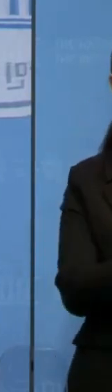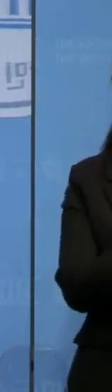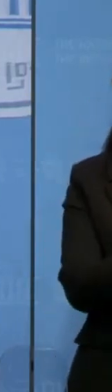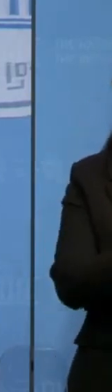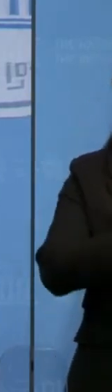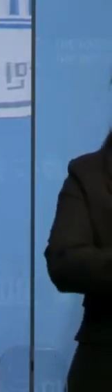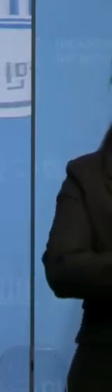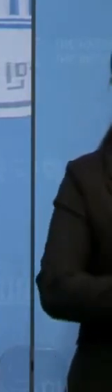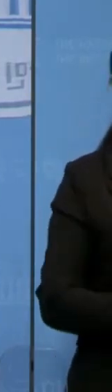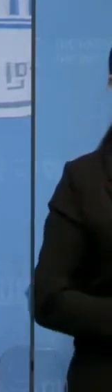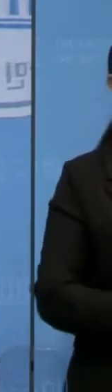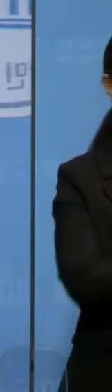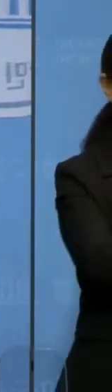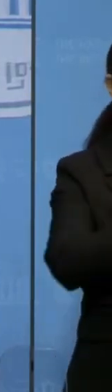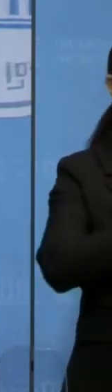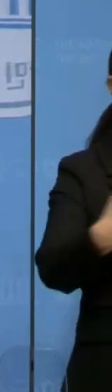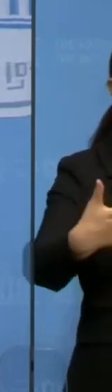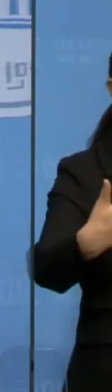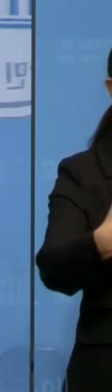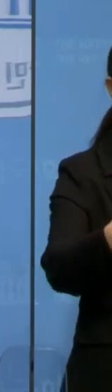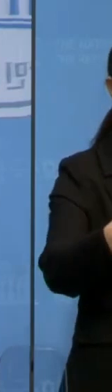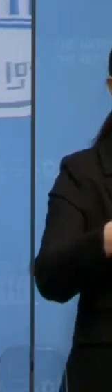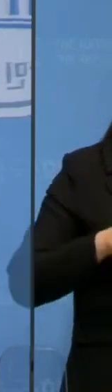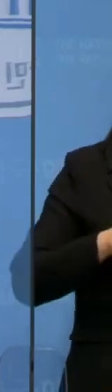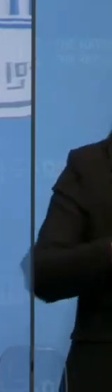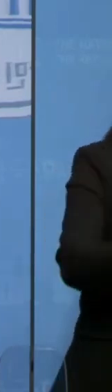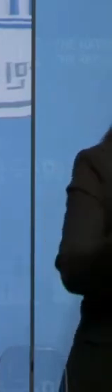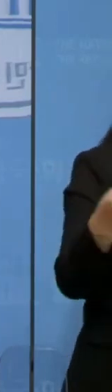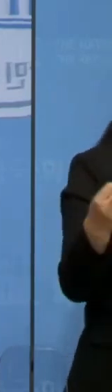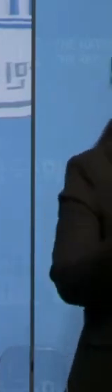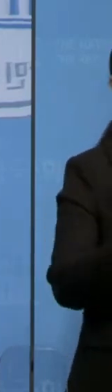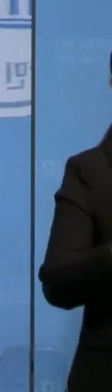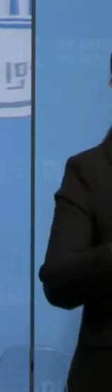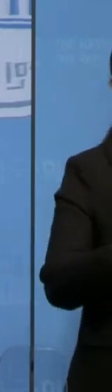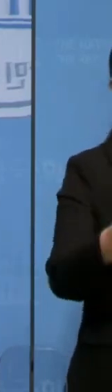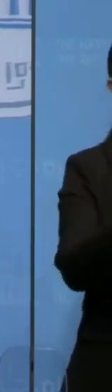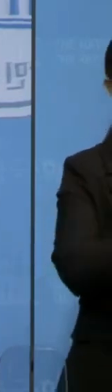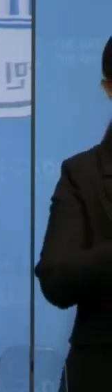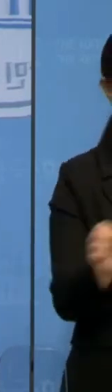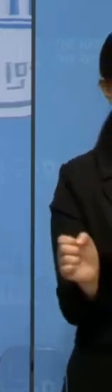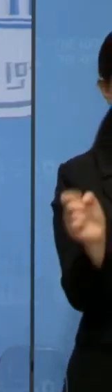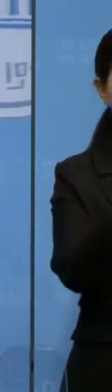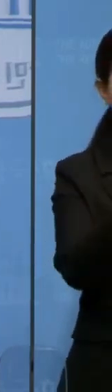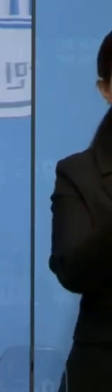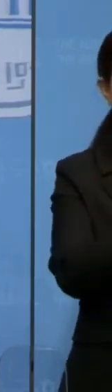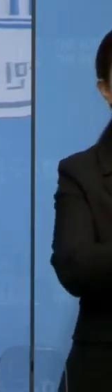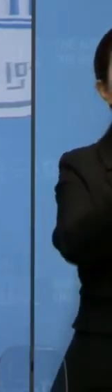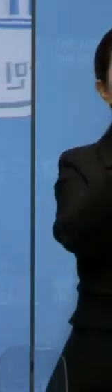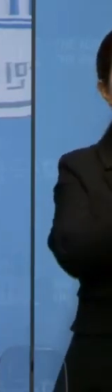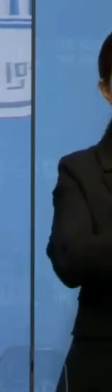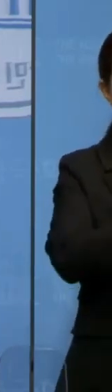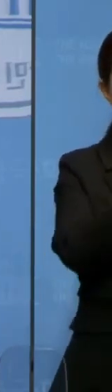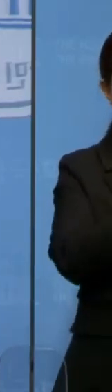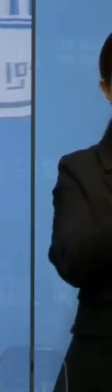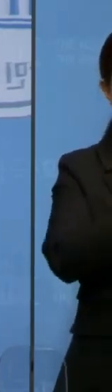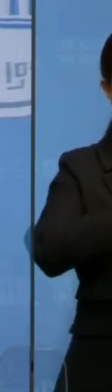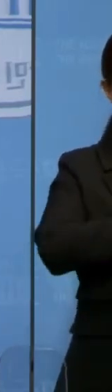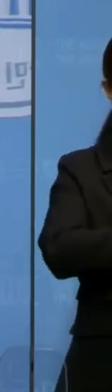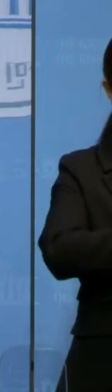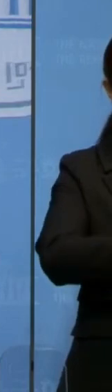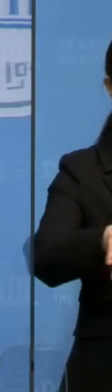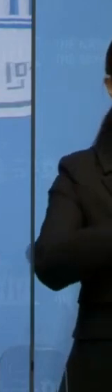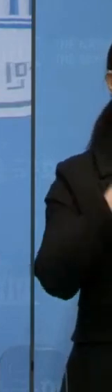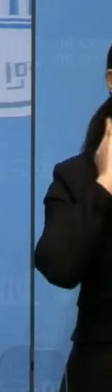극복과 경제의 회복의 성과를 내도록 하겠습니다 문재인 정부의 성공이 곧